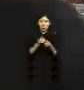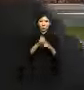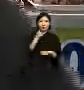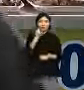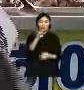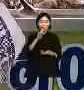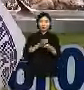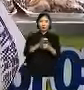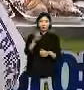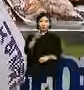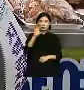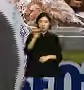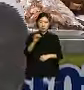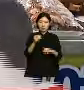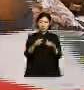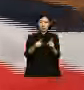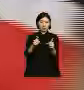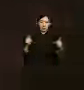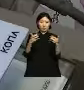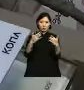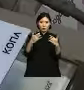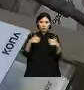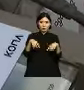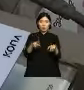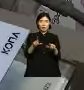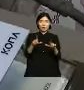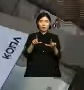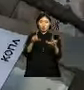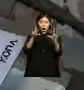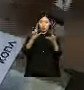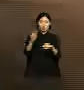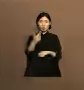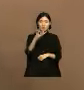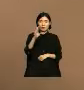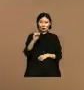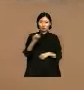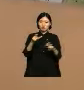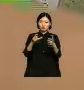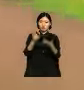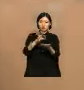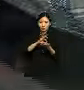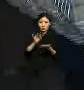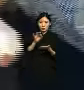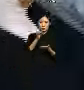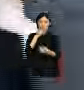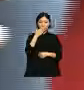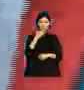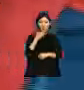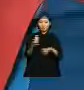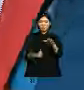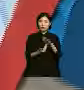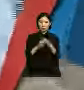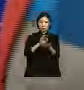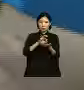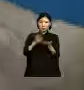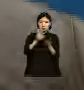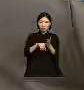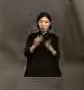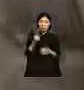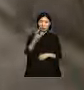또 50만원까지 들렸고 한 해 동안 600만 원까지 지 화폐를 살 수 있겠습니다 최대치로 이용할 경우